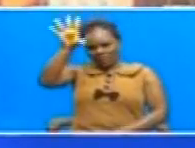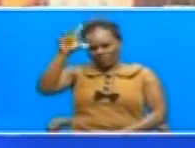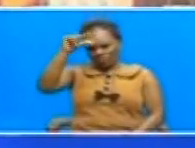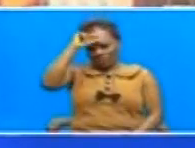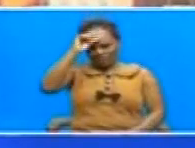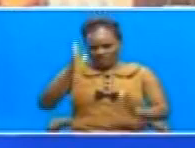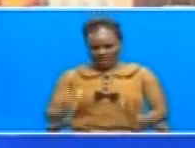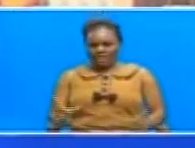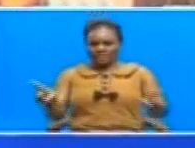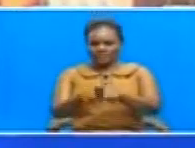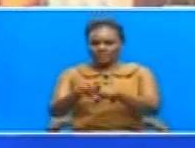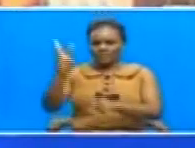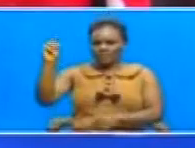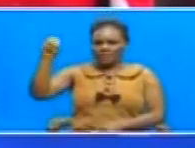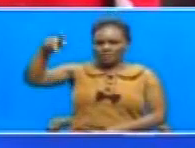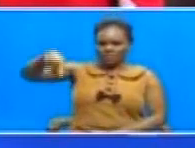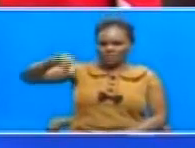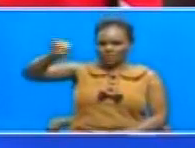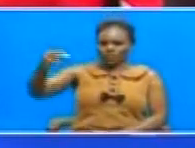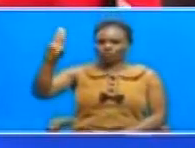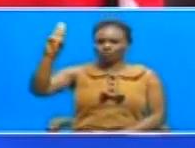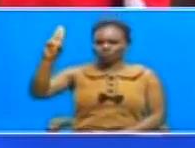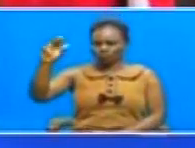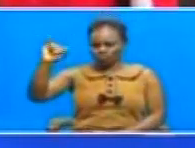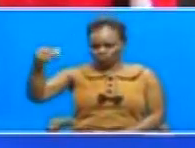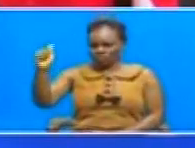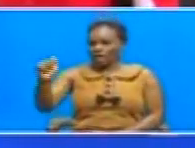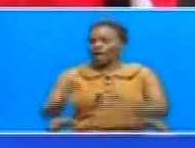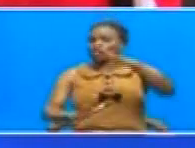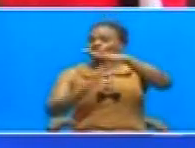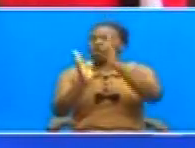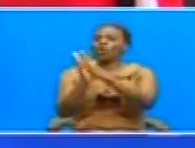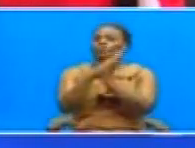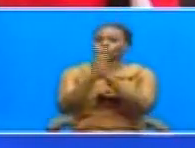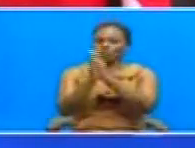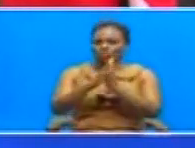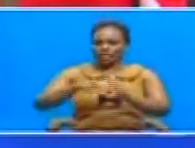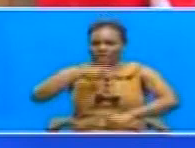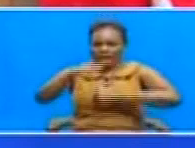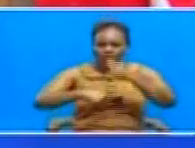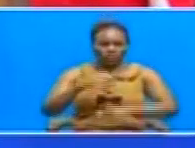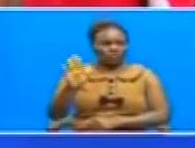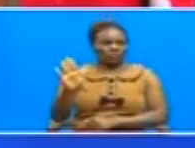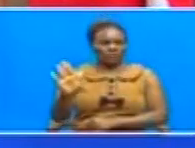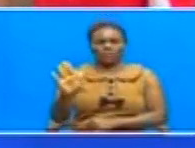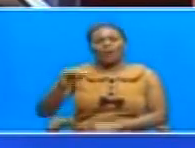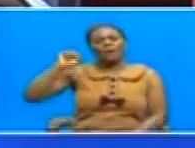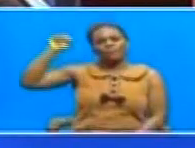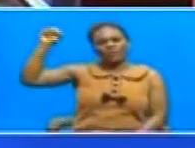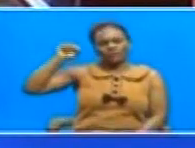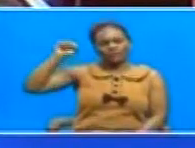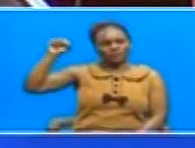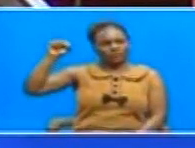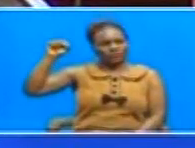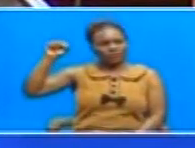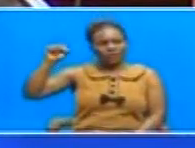ambaye alikuwa pia mbunge wa Juja, amegonga vichwa vya habari kufuatia matukio na hata kauli zake katika jukwaa la kisiasa.